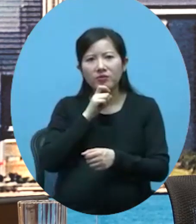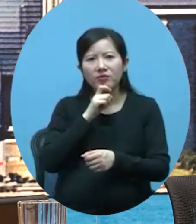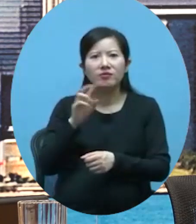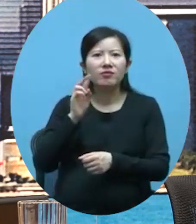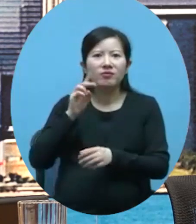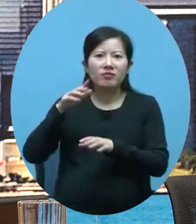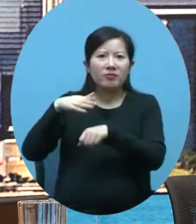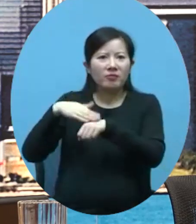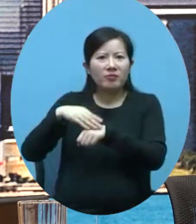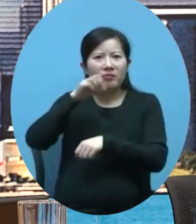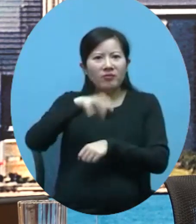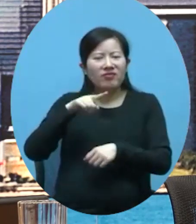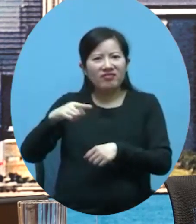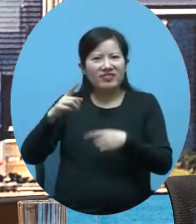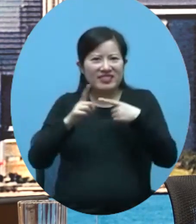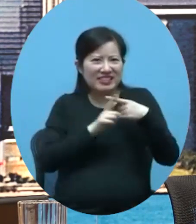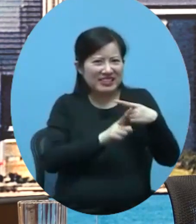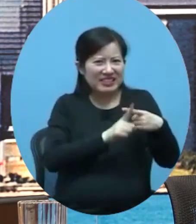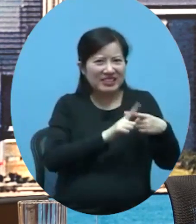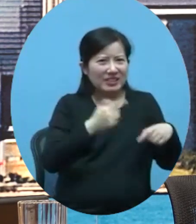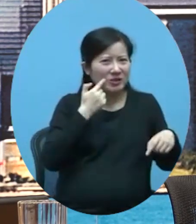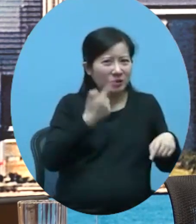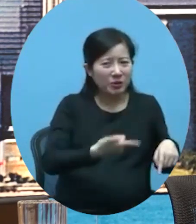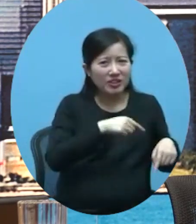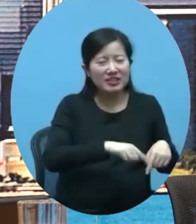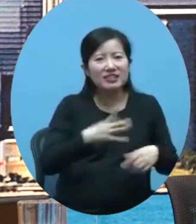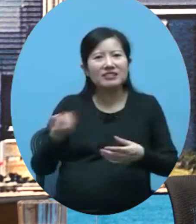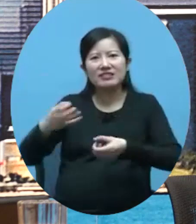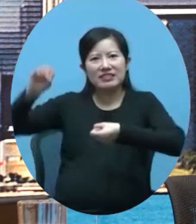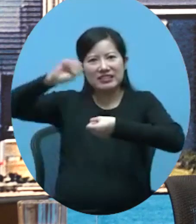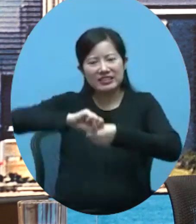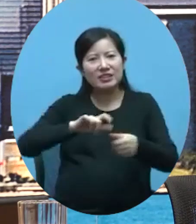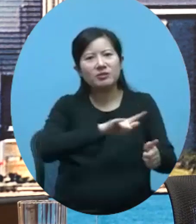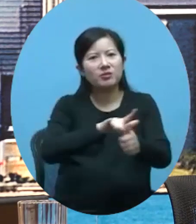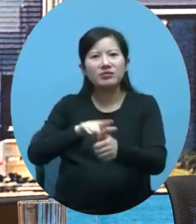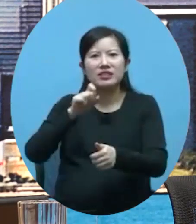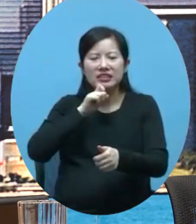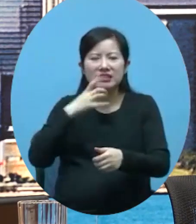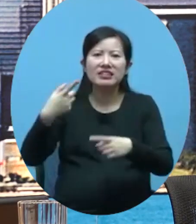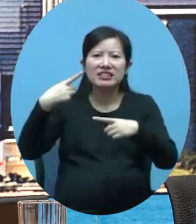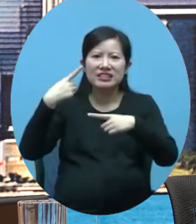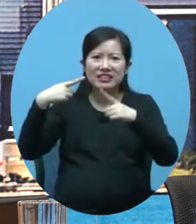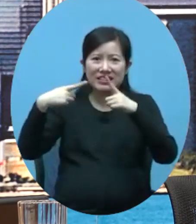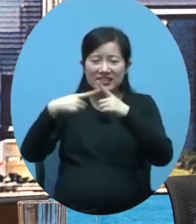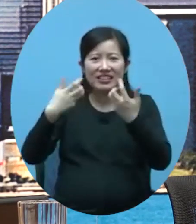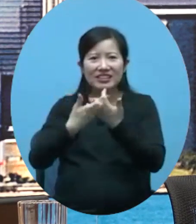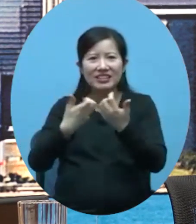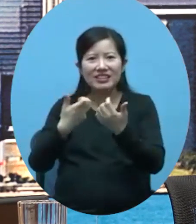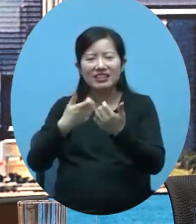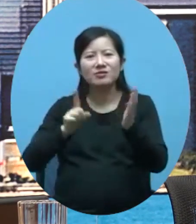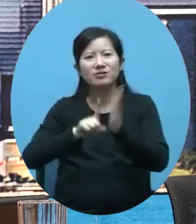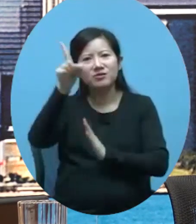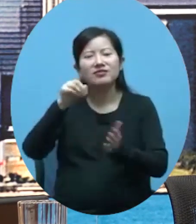些很清楚的高風險的米別呢再加多一層保護所以那個人數是會多的還有那個監察的那個